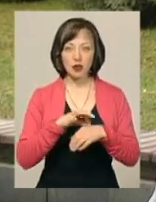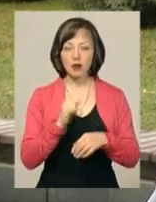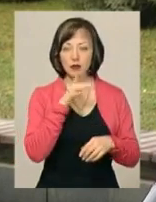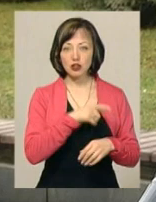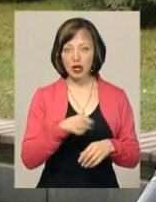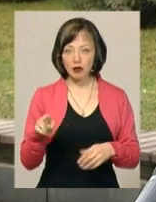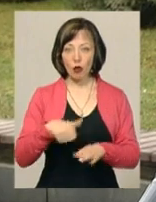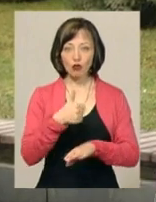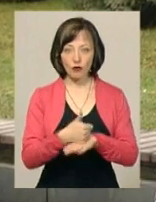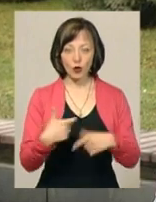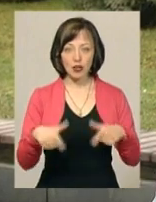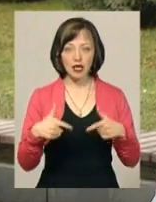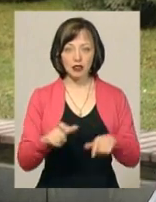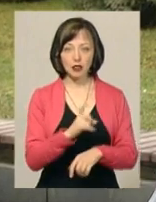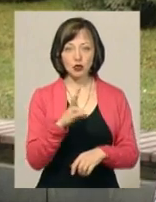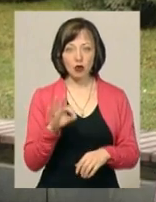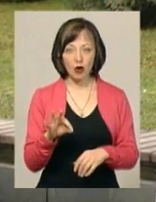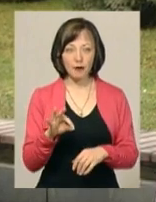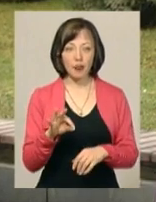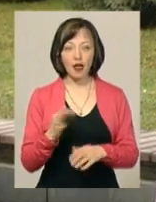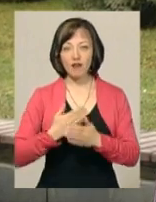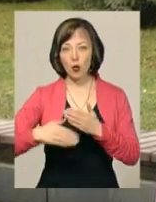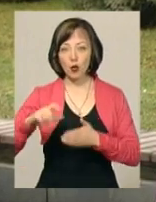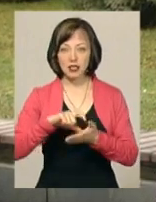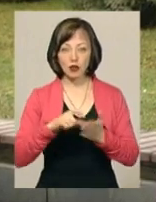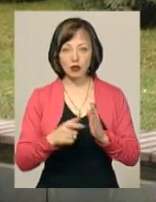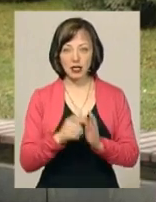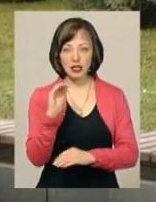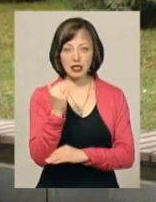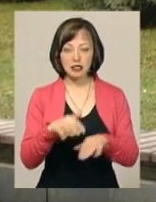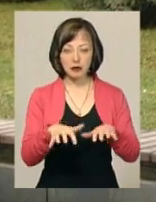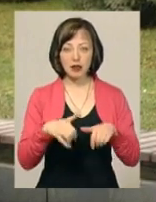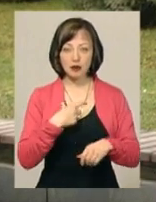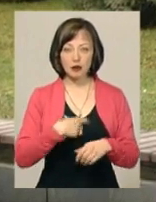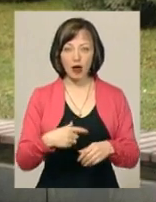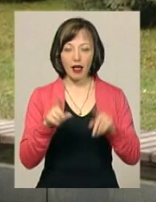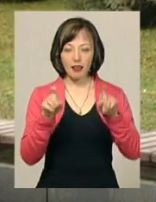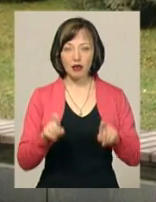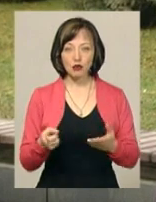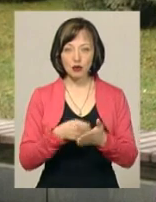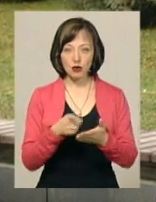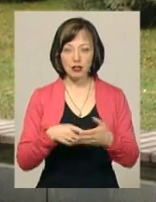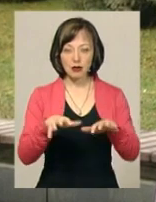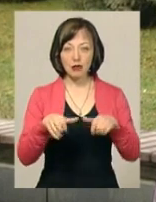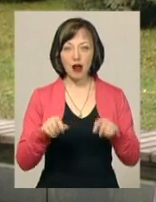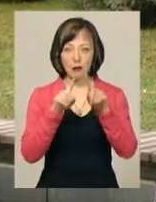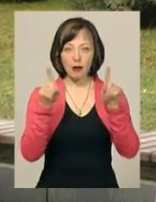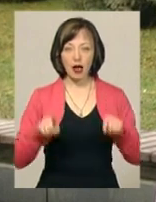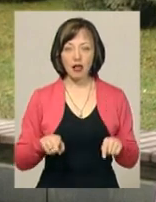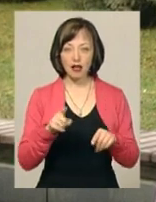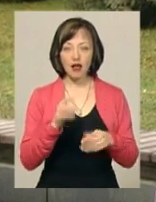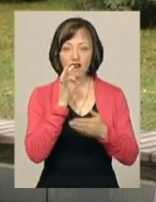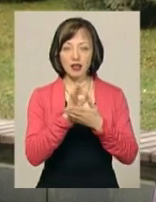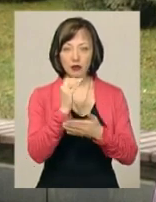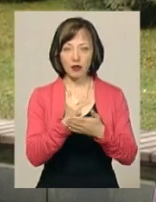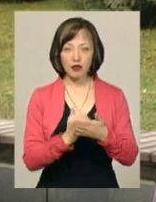час основної сесії. Виходячи з аудиторії, дитина забирає з собою тестовий зошит, забирає бланк відповіді, і